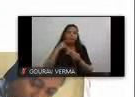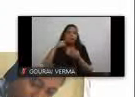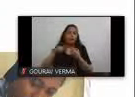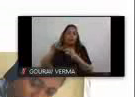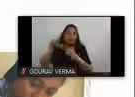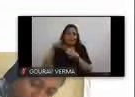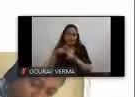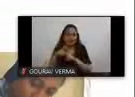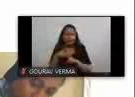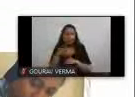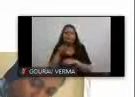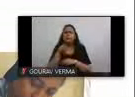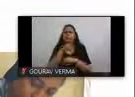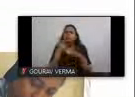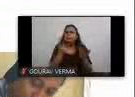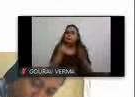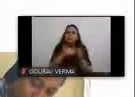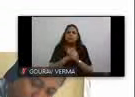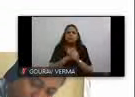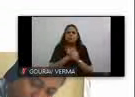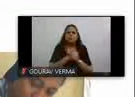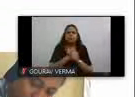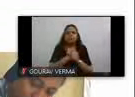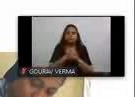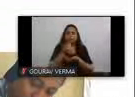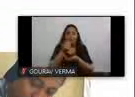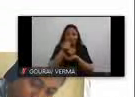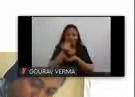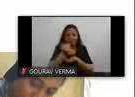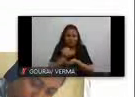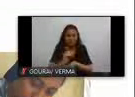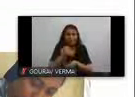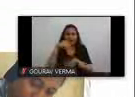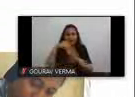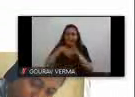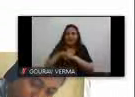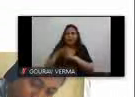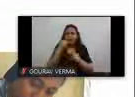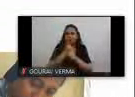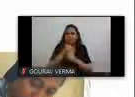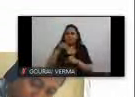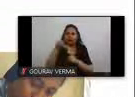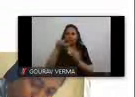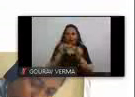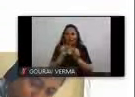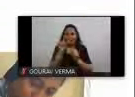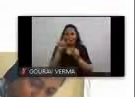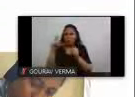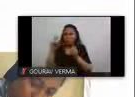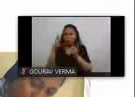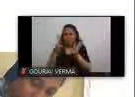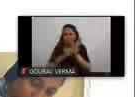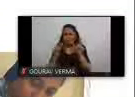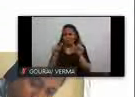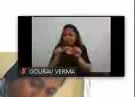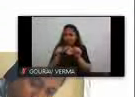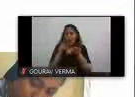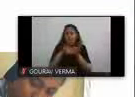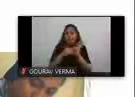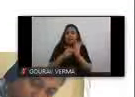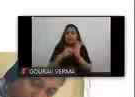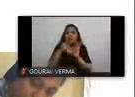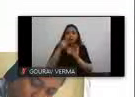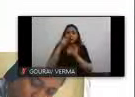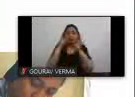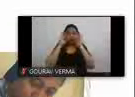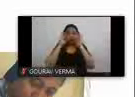Especially children with congenital glaucoma, जन्म से glaucoma होता है जो आंख का प्रेशर बढ़ता है, जिसके वजह से साइड का और